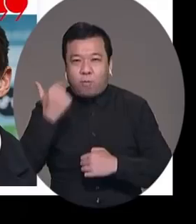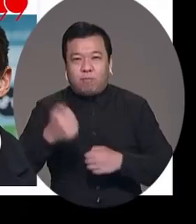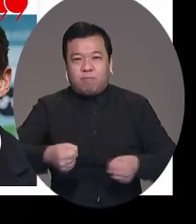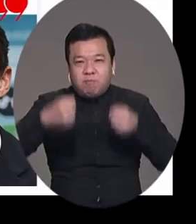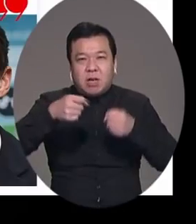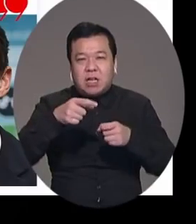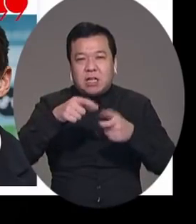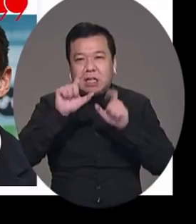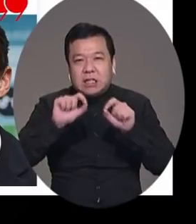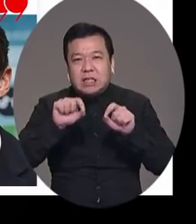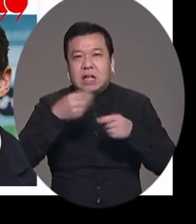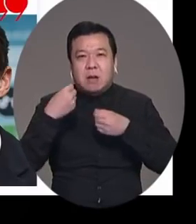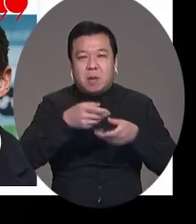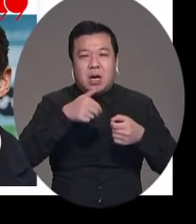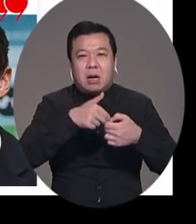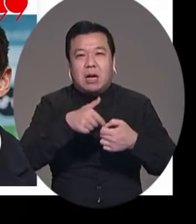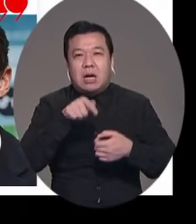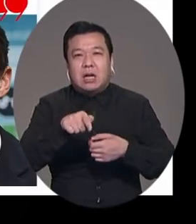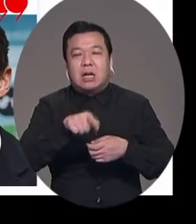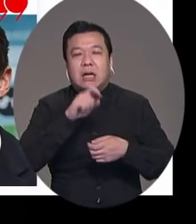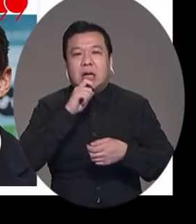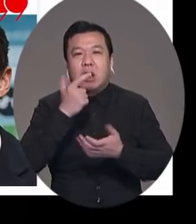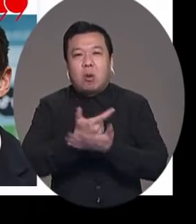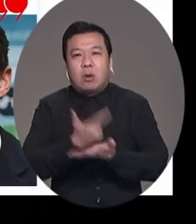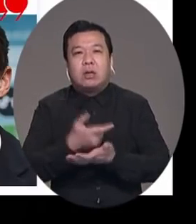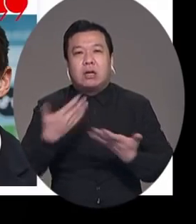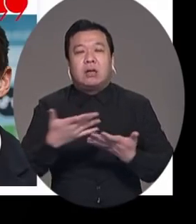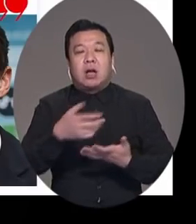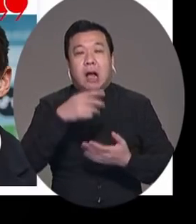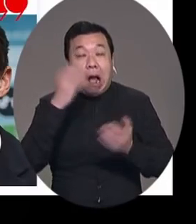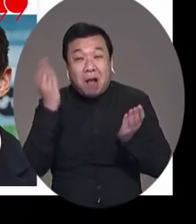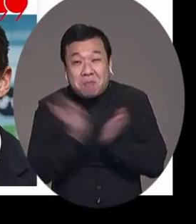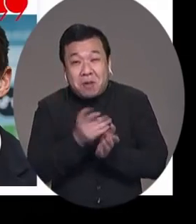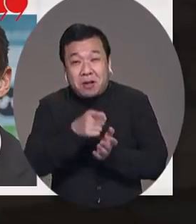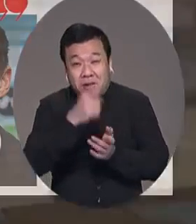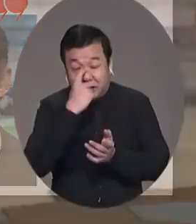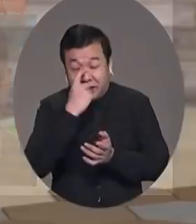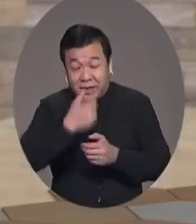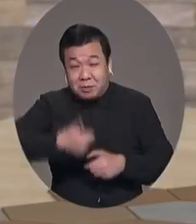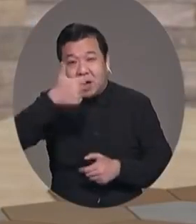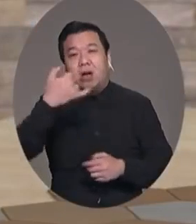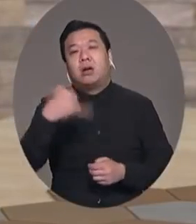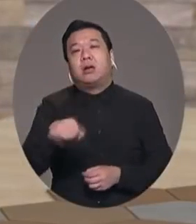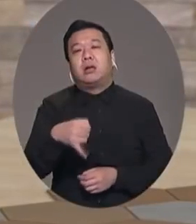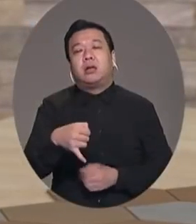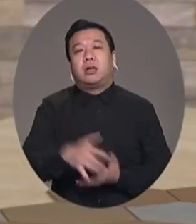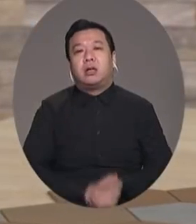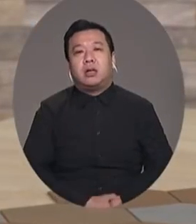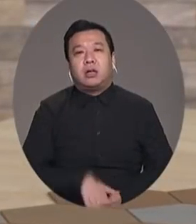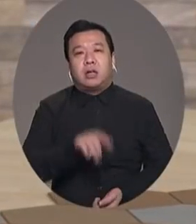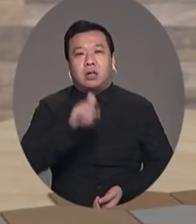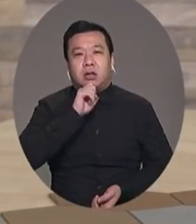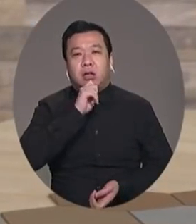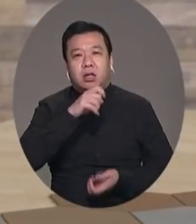足球赛锦标对球员的意义。英女王今次不能够见证英格兰胜出，